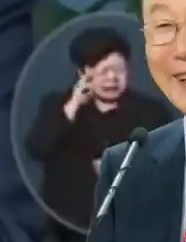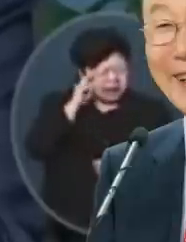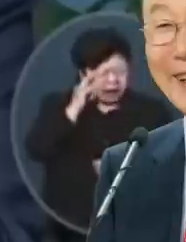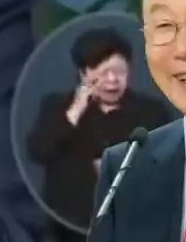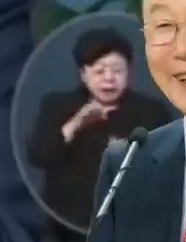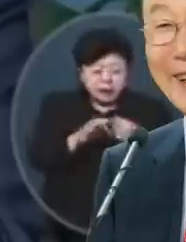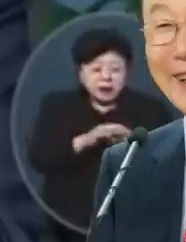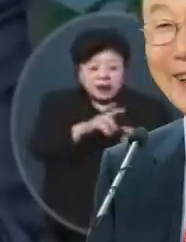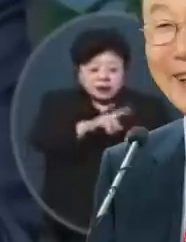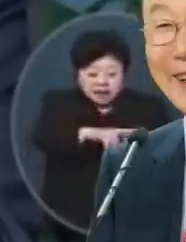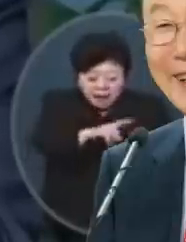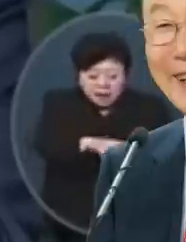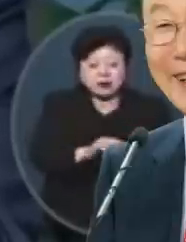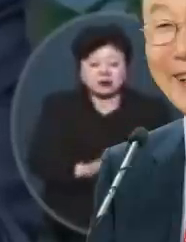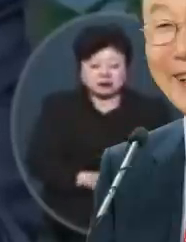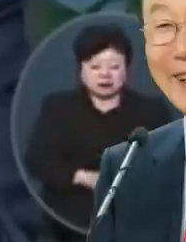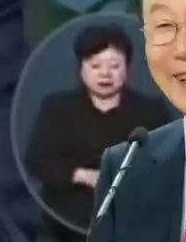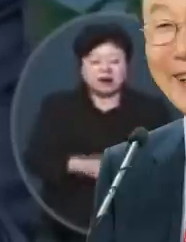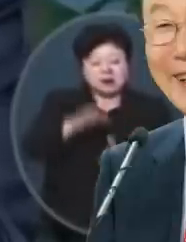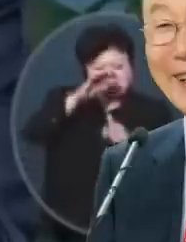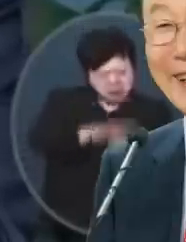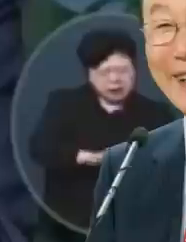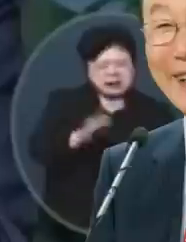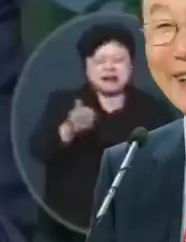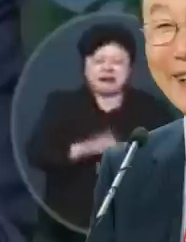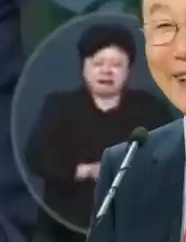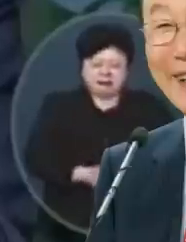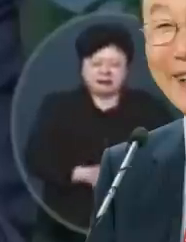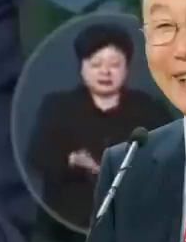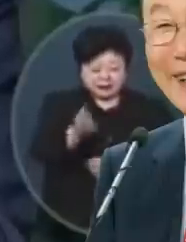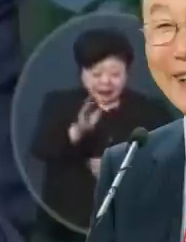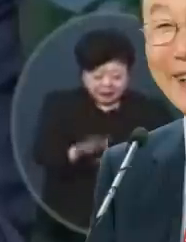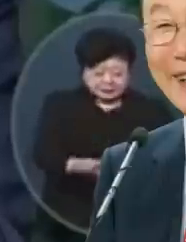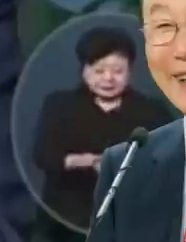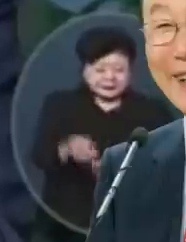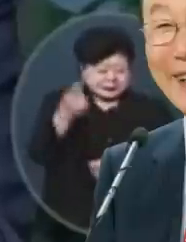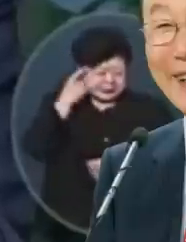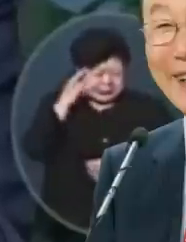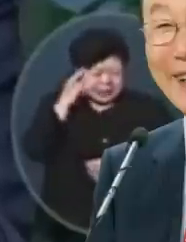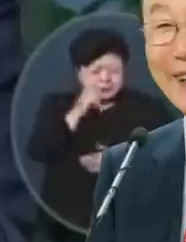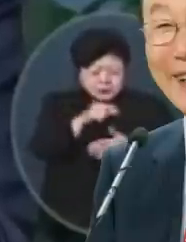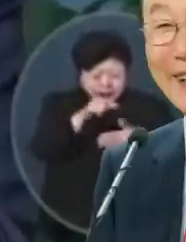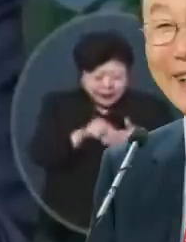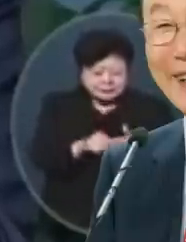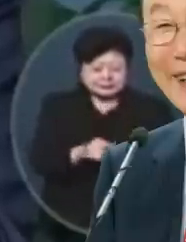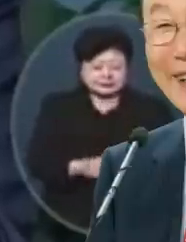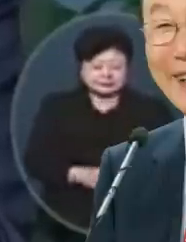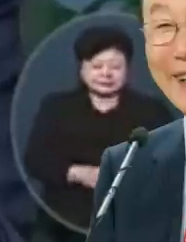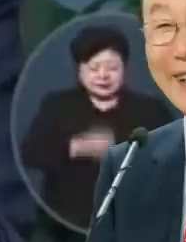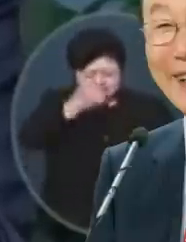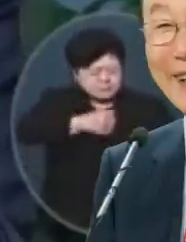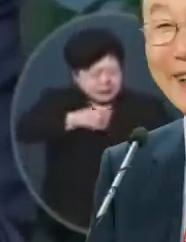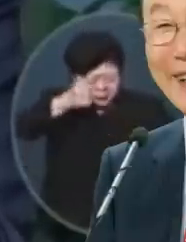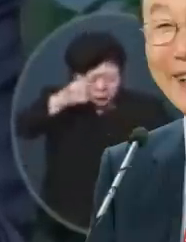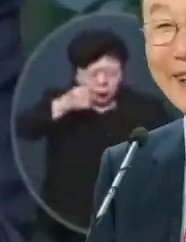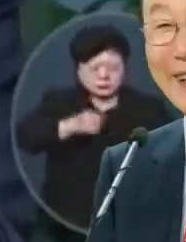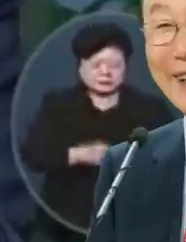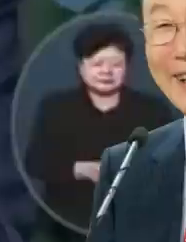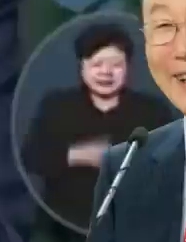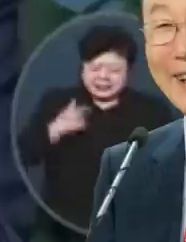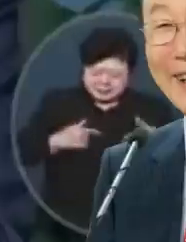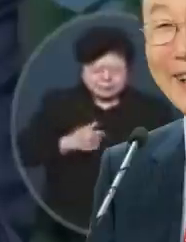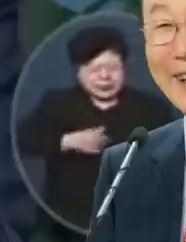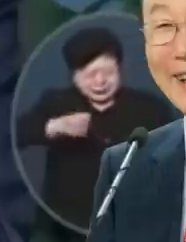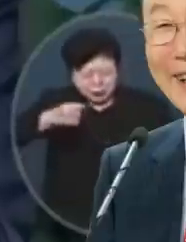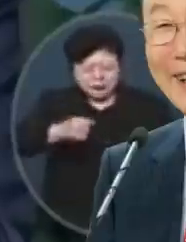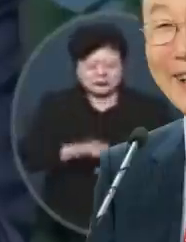하면 그 사람은 패배자가 되는 것입니다. 그러나 생각 속에 꿈을 가지고 기쁨을